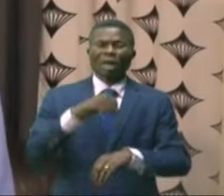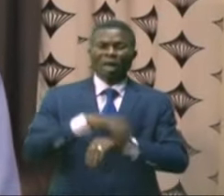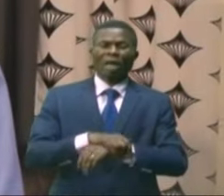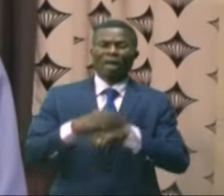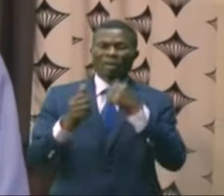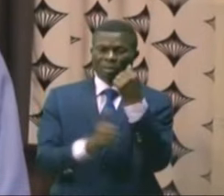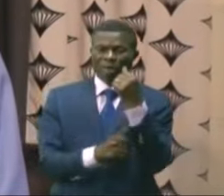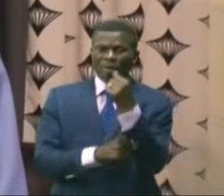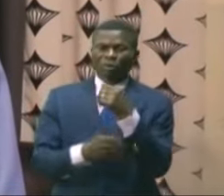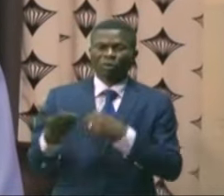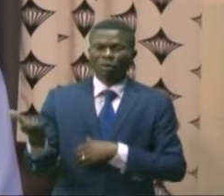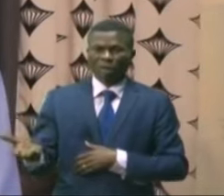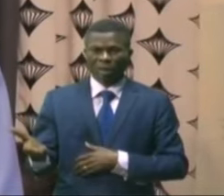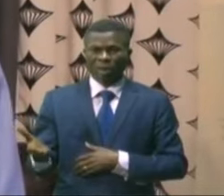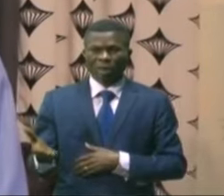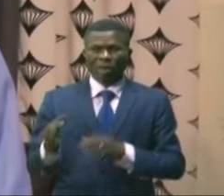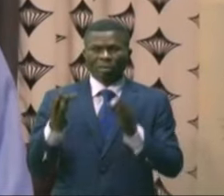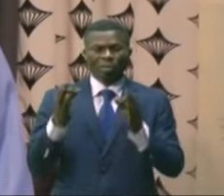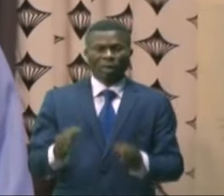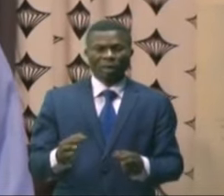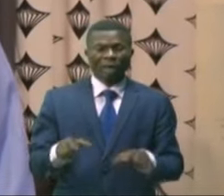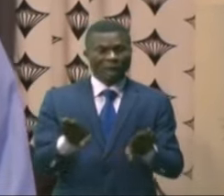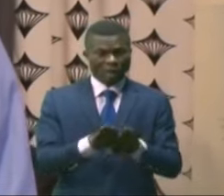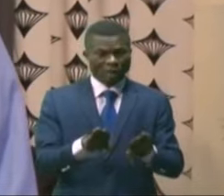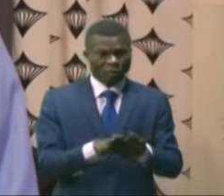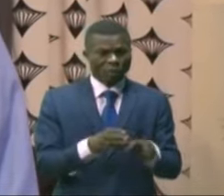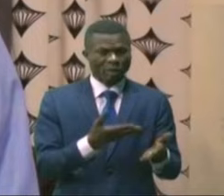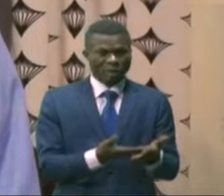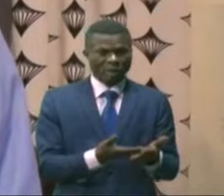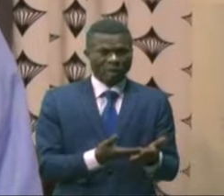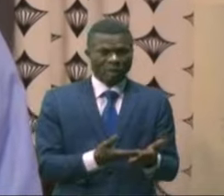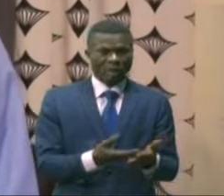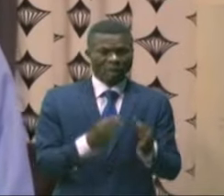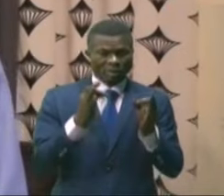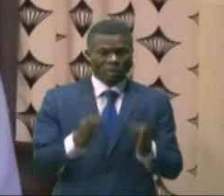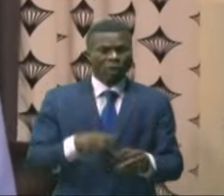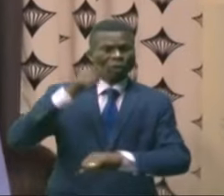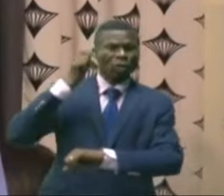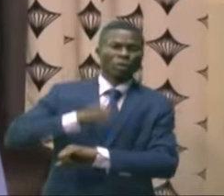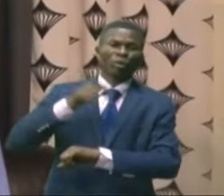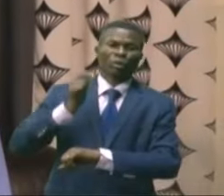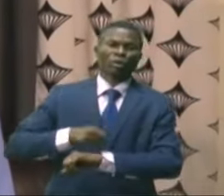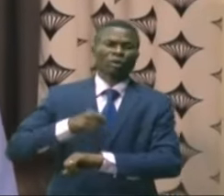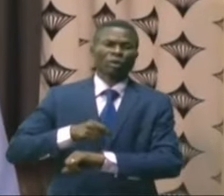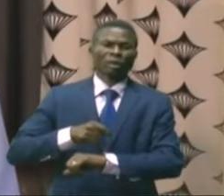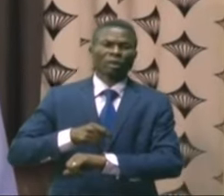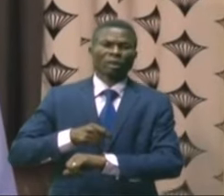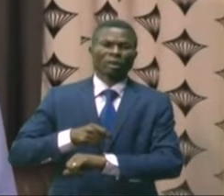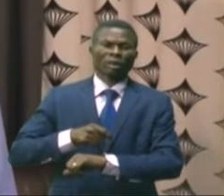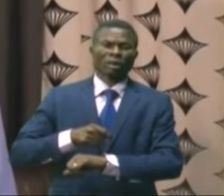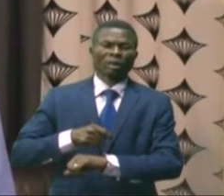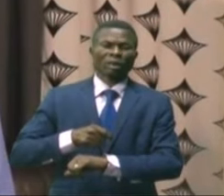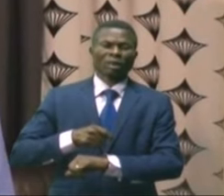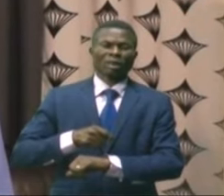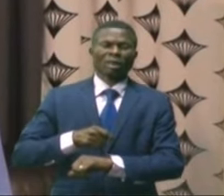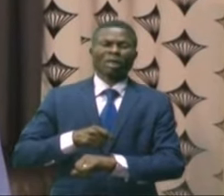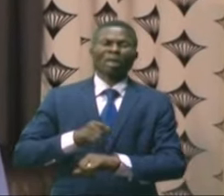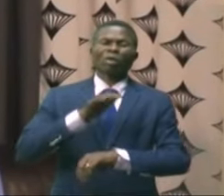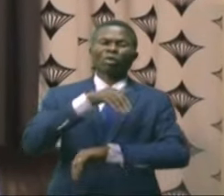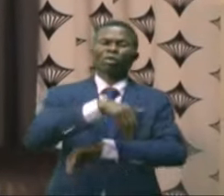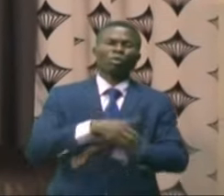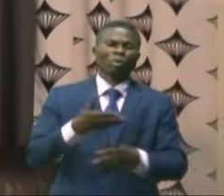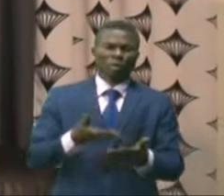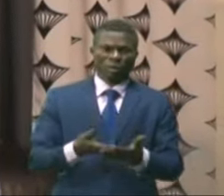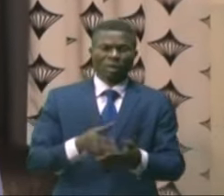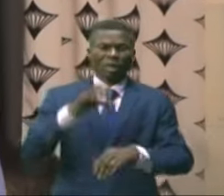l'Unika, notamment pour être jugé à Maïmonen. On